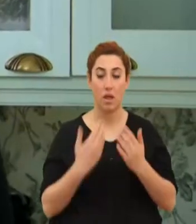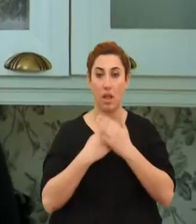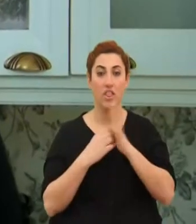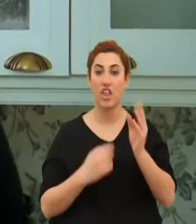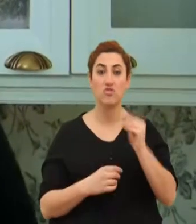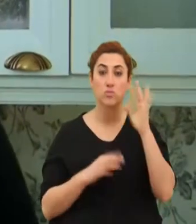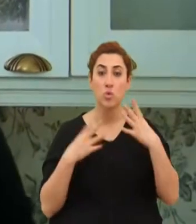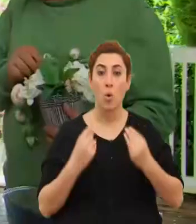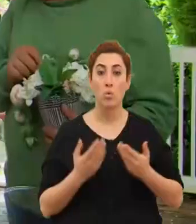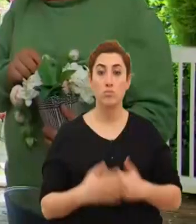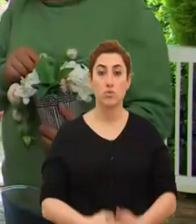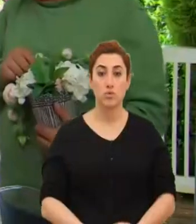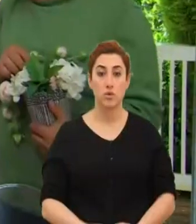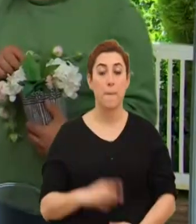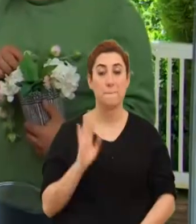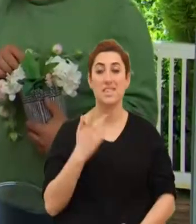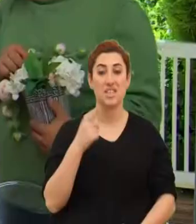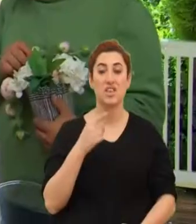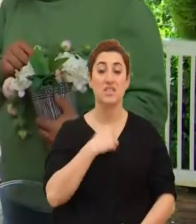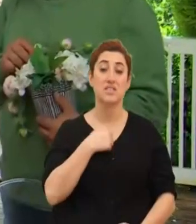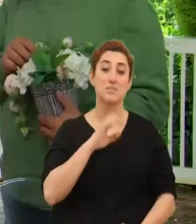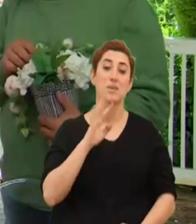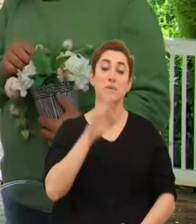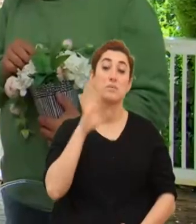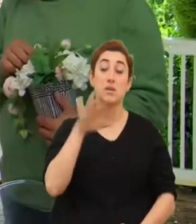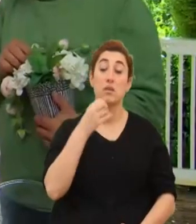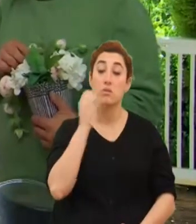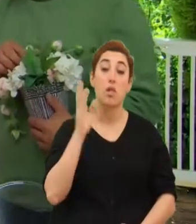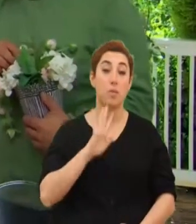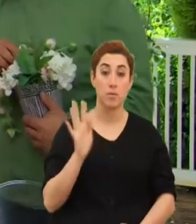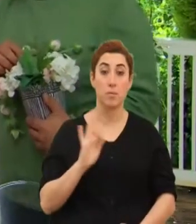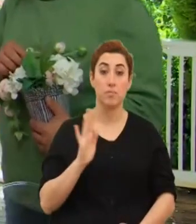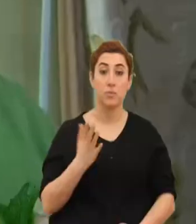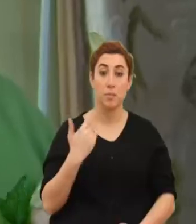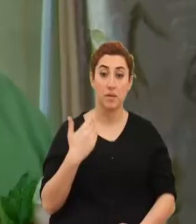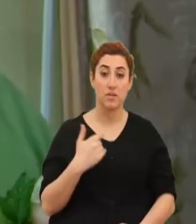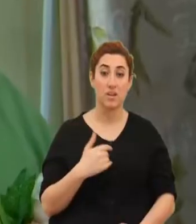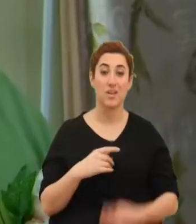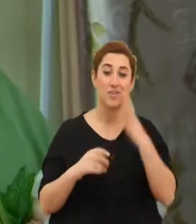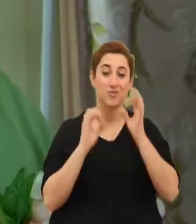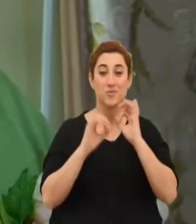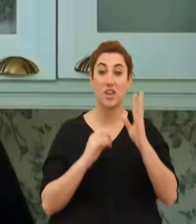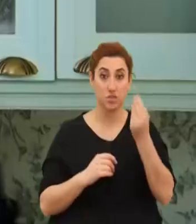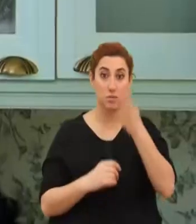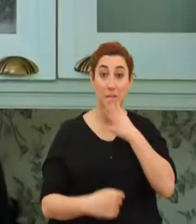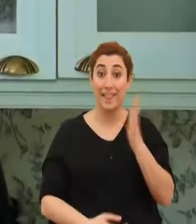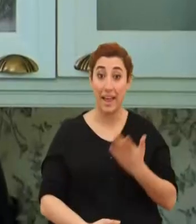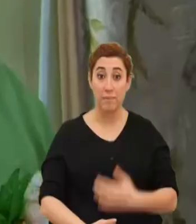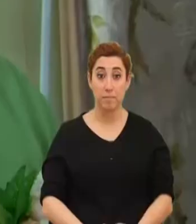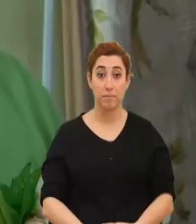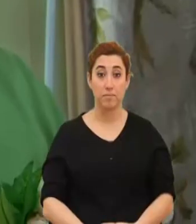Ay, ne çıkmış peki, ne olmuş? Ya mesela şöyle kızma ama kimse söylemeyecek, tamam mı? Tamam, ha, tamam hadi. Çıkapta ne çıkmış biliyor musun?